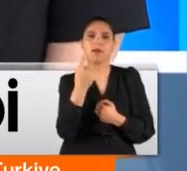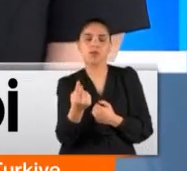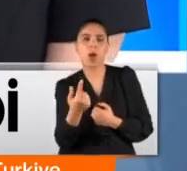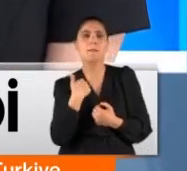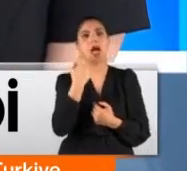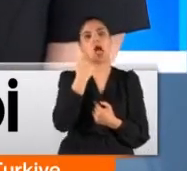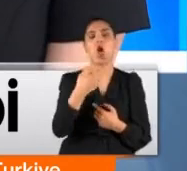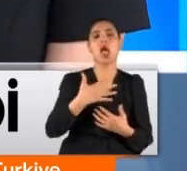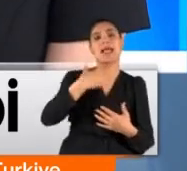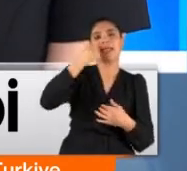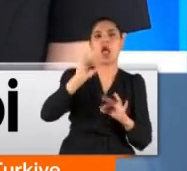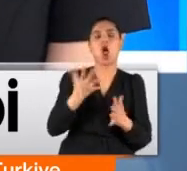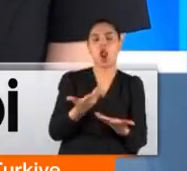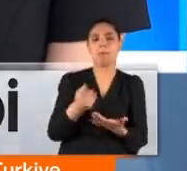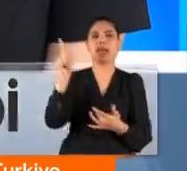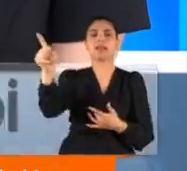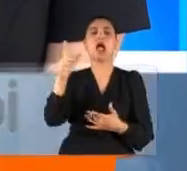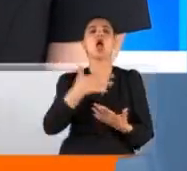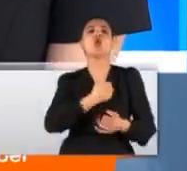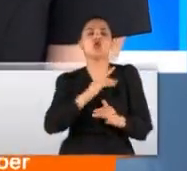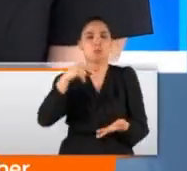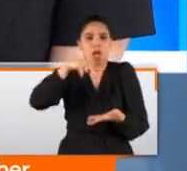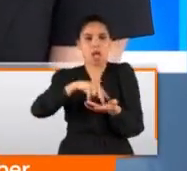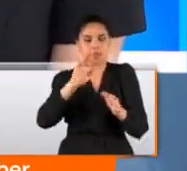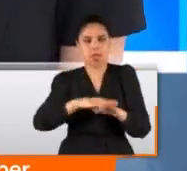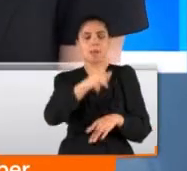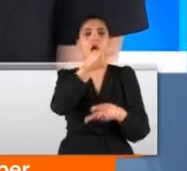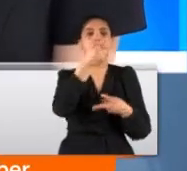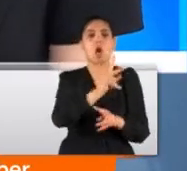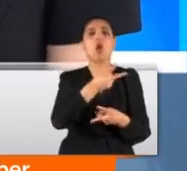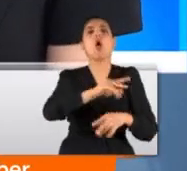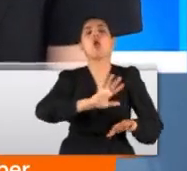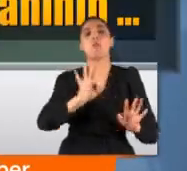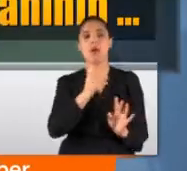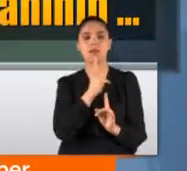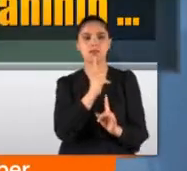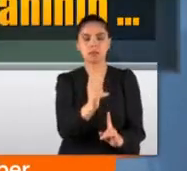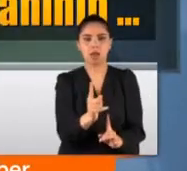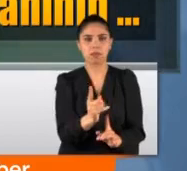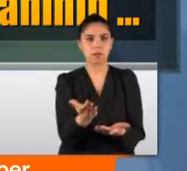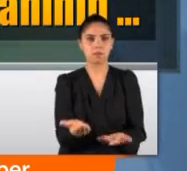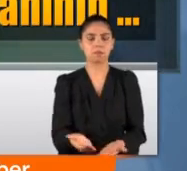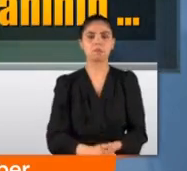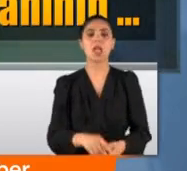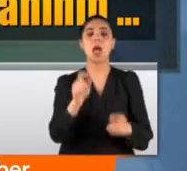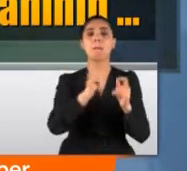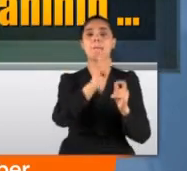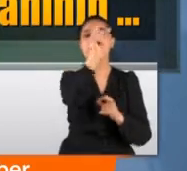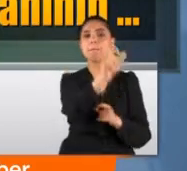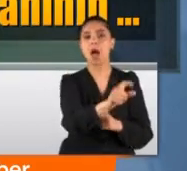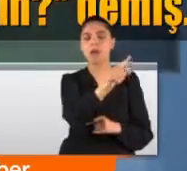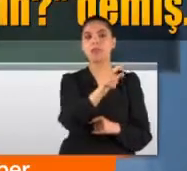intihar etmiş olabilir. Üzülme kızım, sen ayakta dur. İşte ölenle ölünmez gibi cümleler kurdu bana. Üstelik Bahtiyar Akçay Nadir